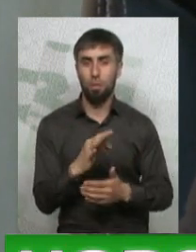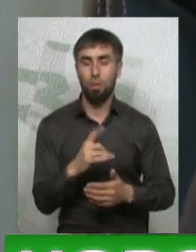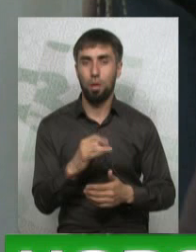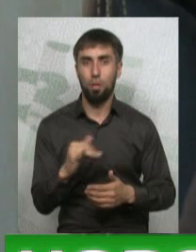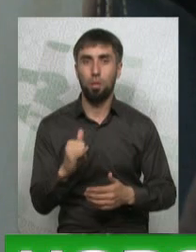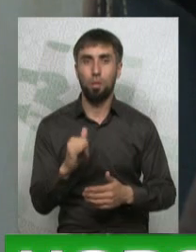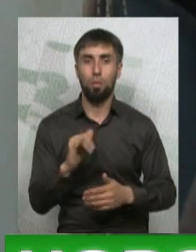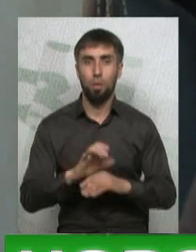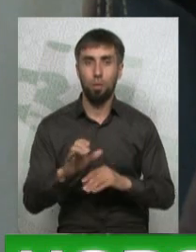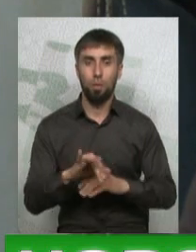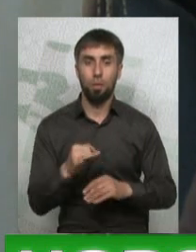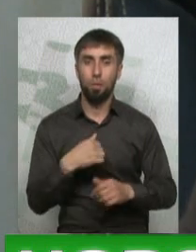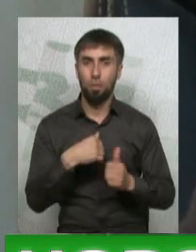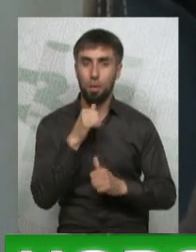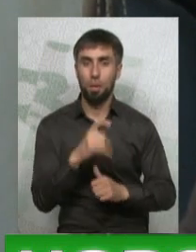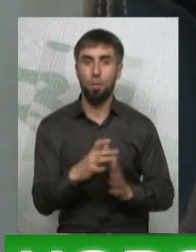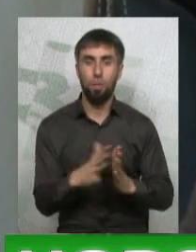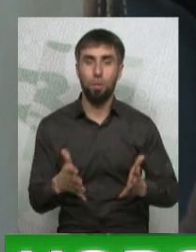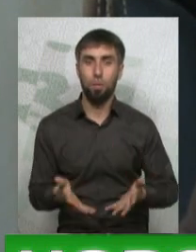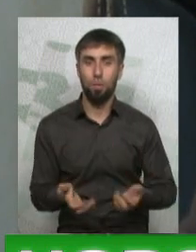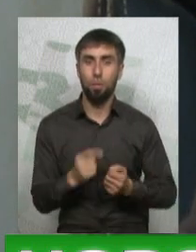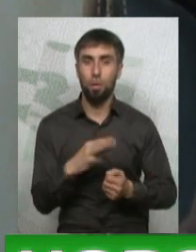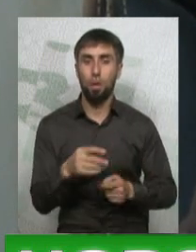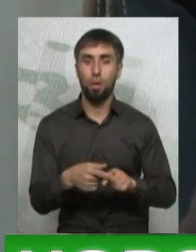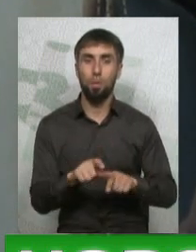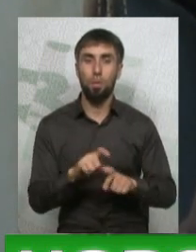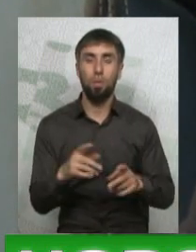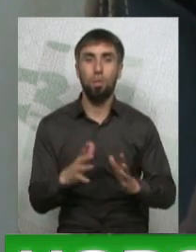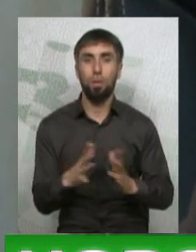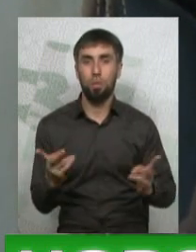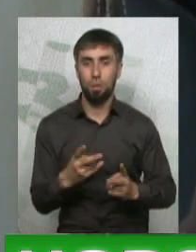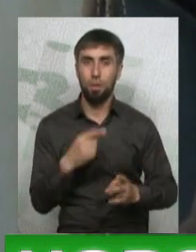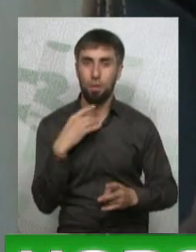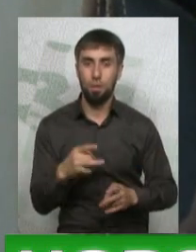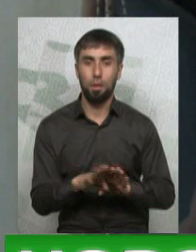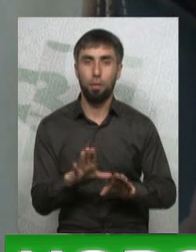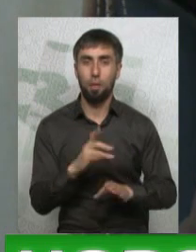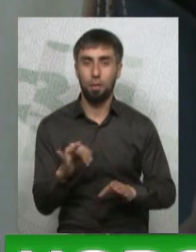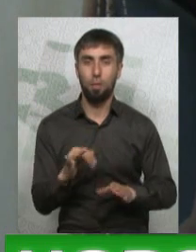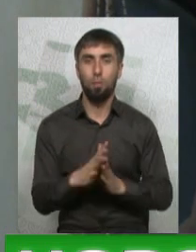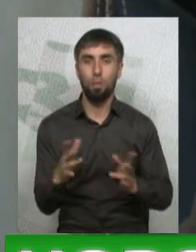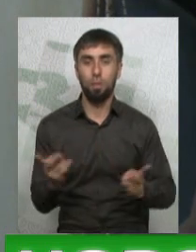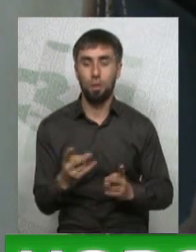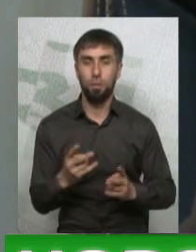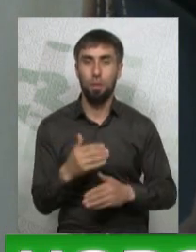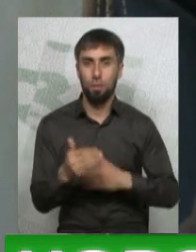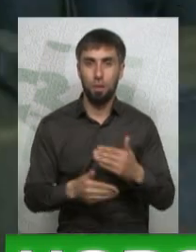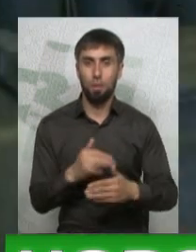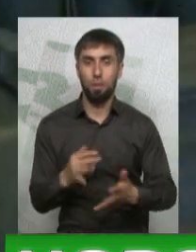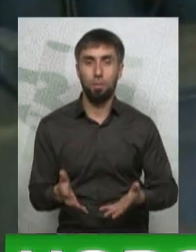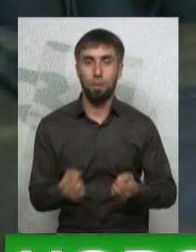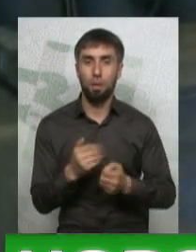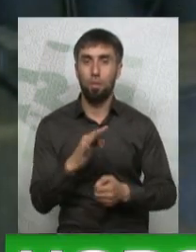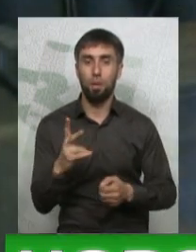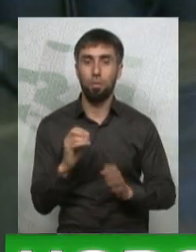производство. И мы, конечно, пытаемся их больше поддержать, потому что это более необходимо в регионе, и такие вещи больше надо продвигать и поддерживать.